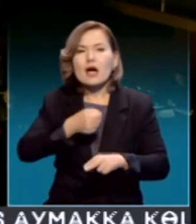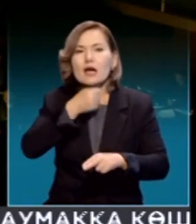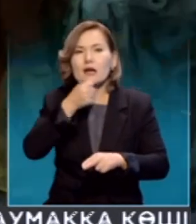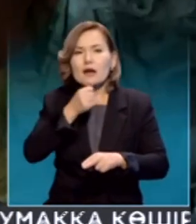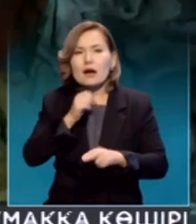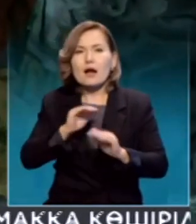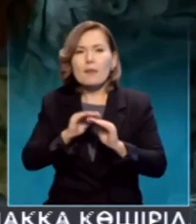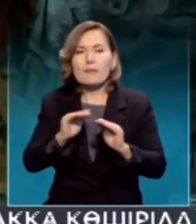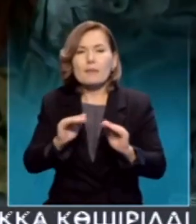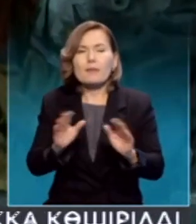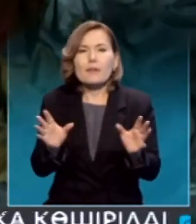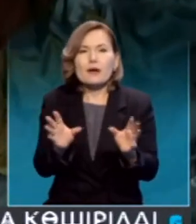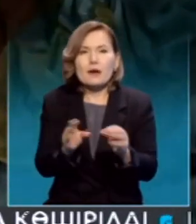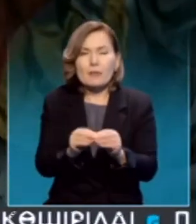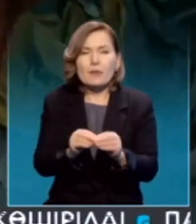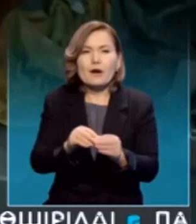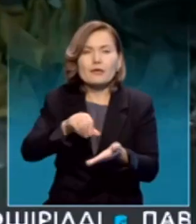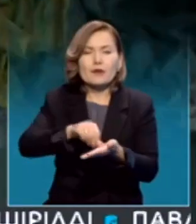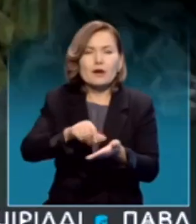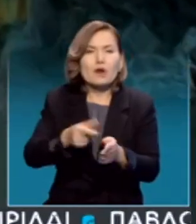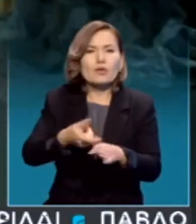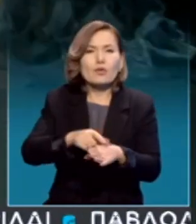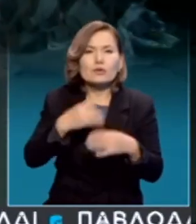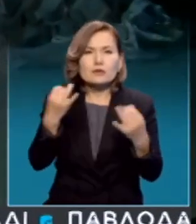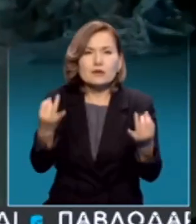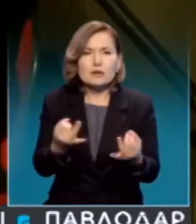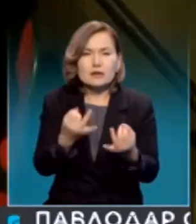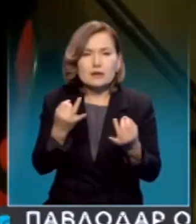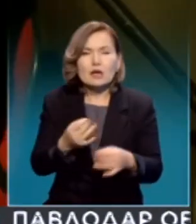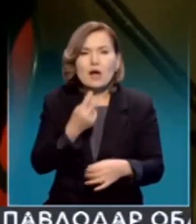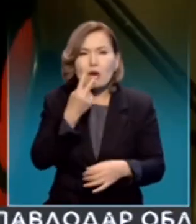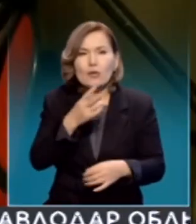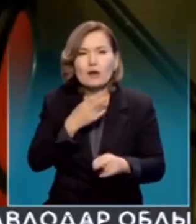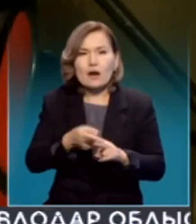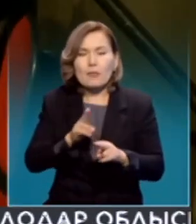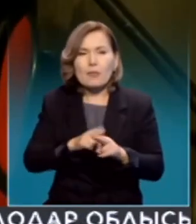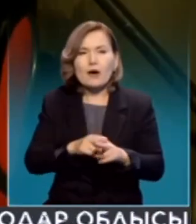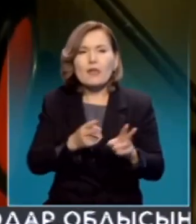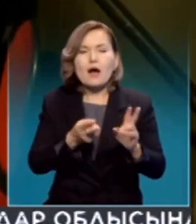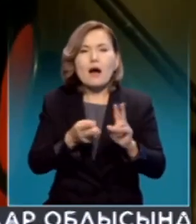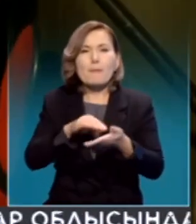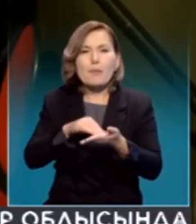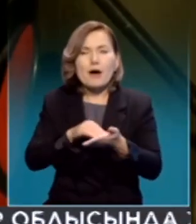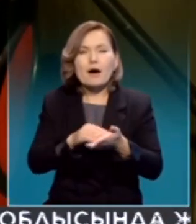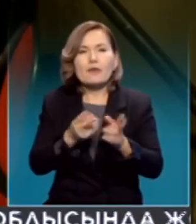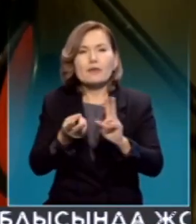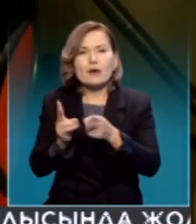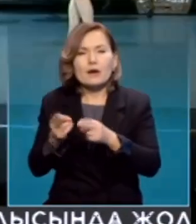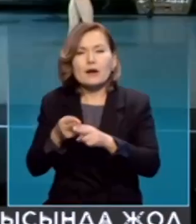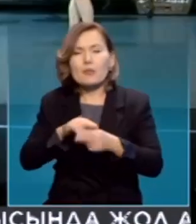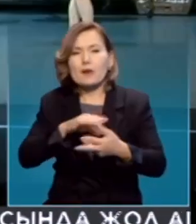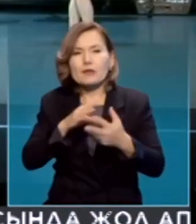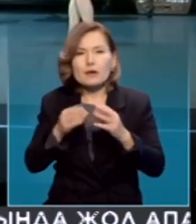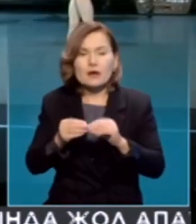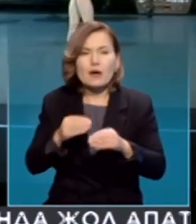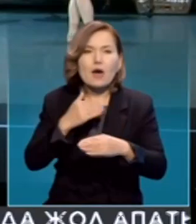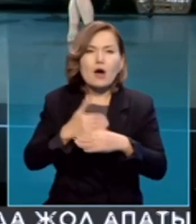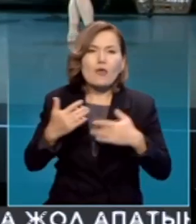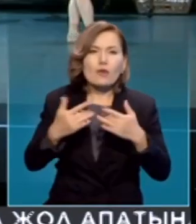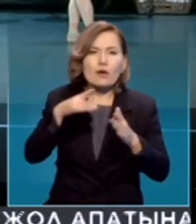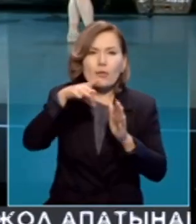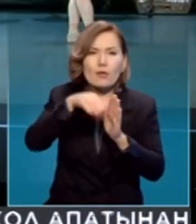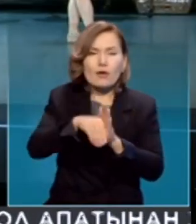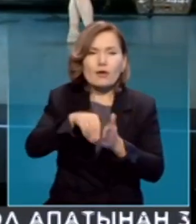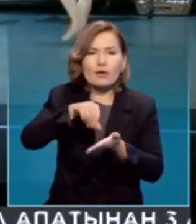бірге балалар мен жасөспірімдерге де қызықты етуге тырысқан. Сондықтан балет хореографиясына поп-би және брейк-дэнс элементтері